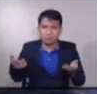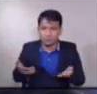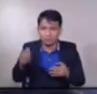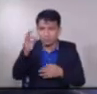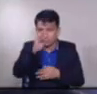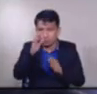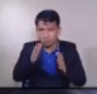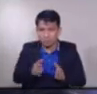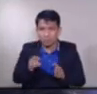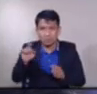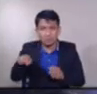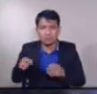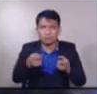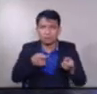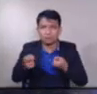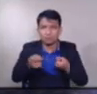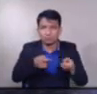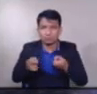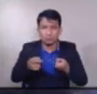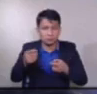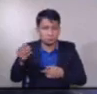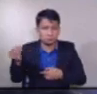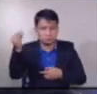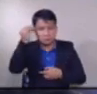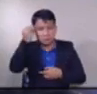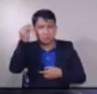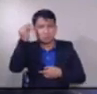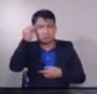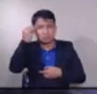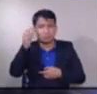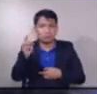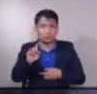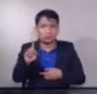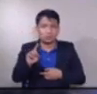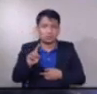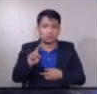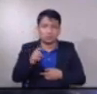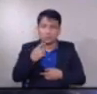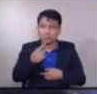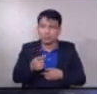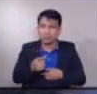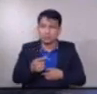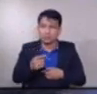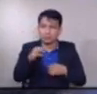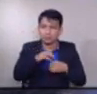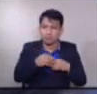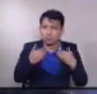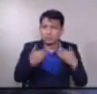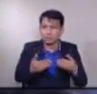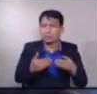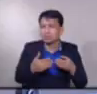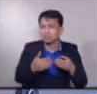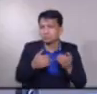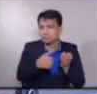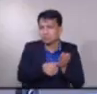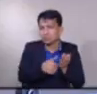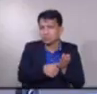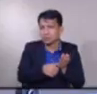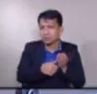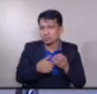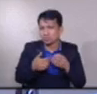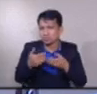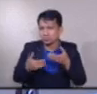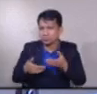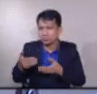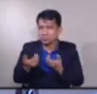natin sana i-monopoly yung ating mindset. At ito po ay judicial, ito ay electoral exercise. Hindi po to religion. There